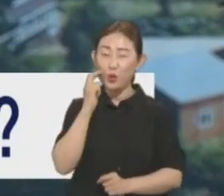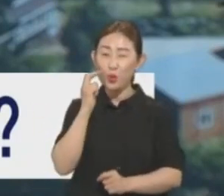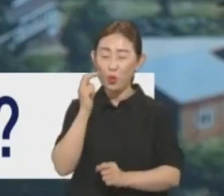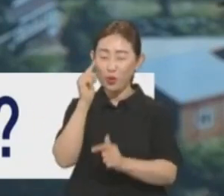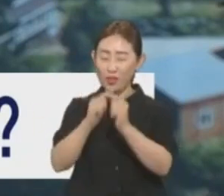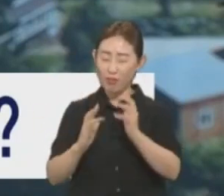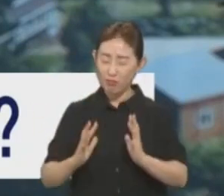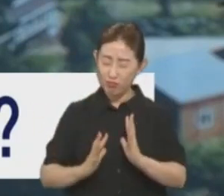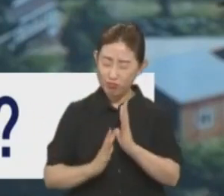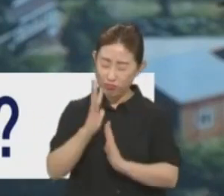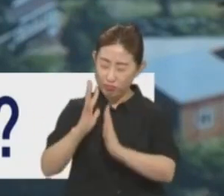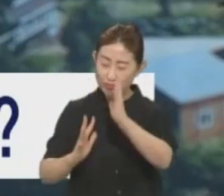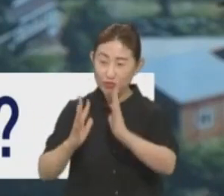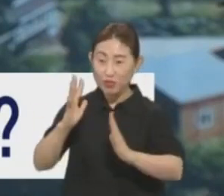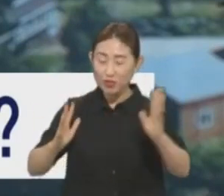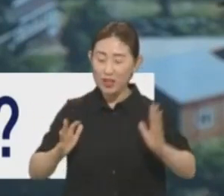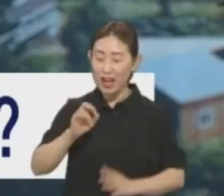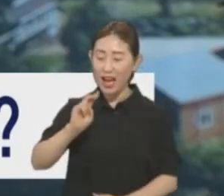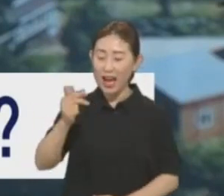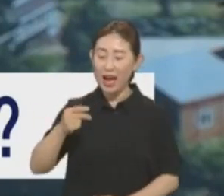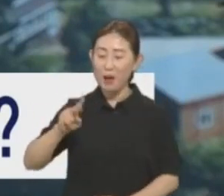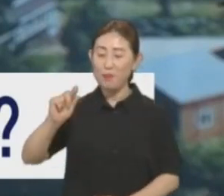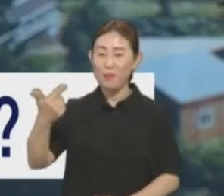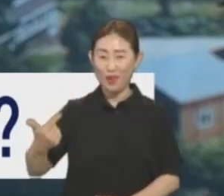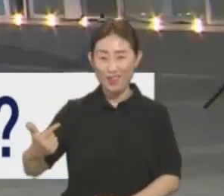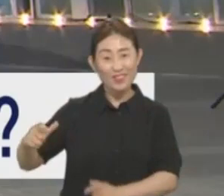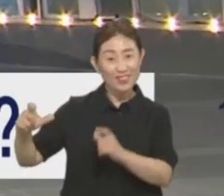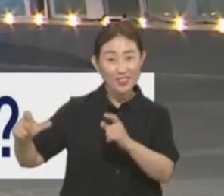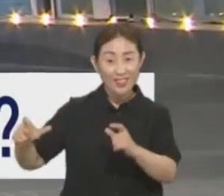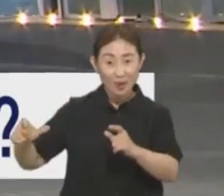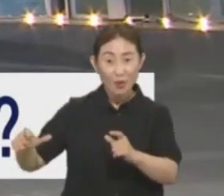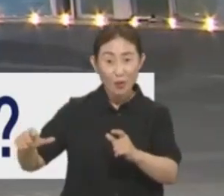드리워진 안면도 수양림이